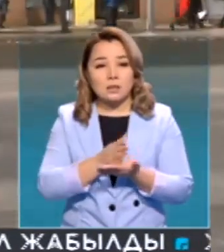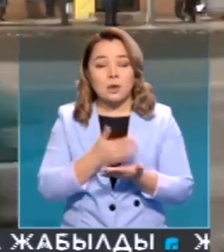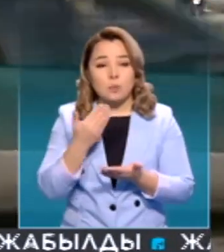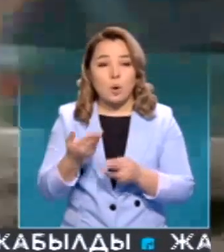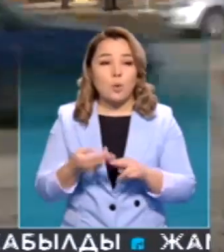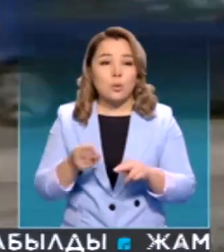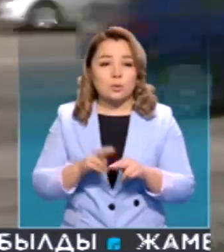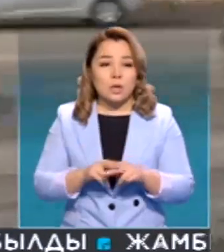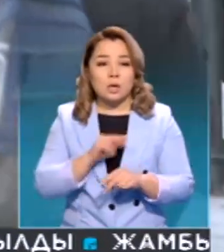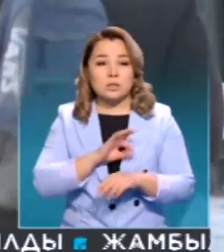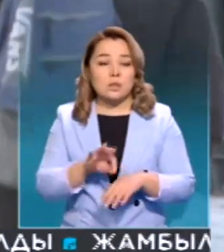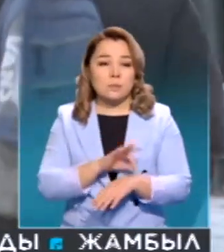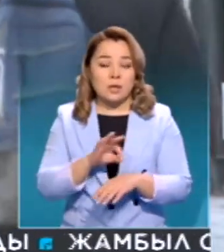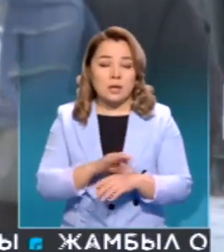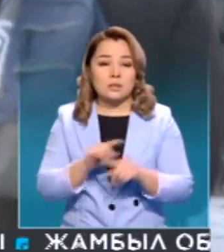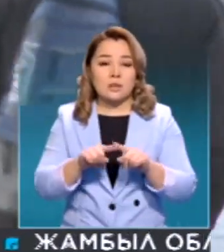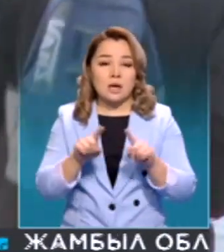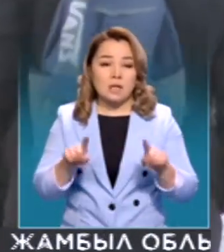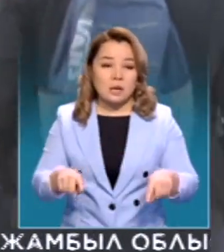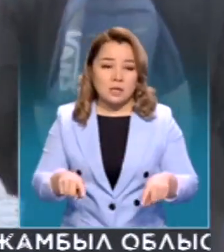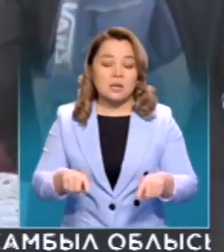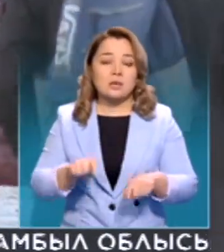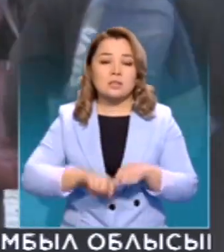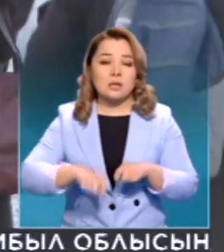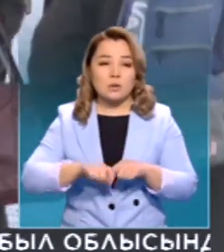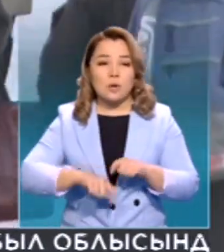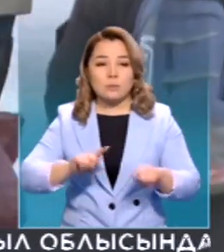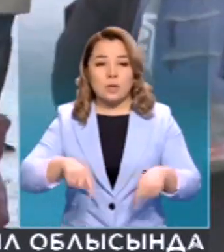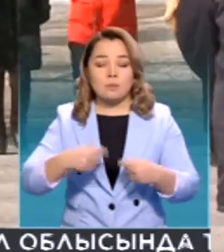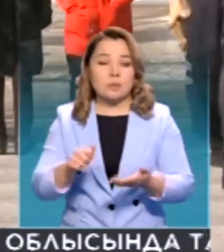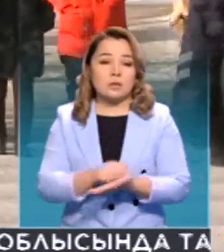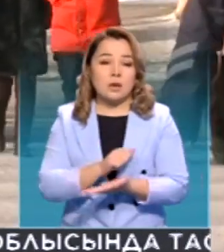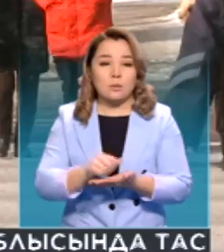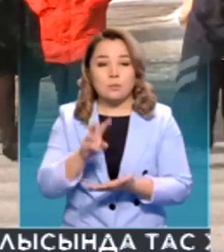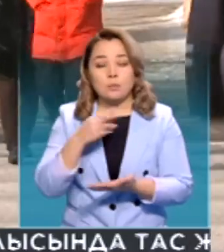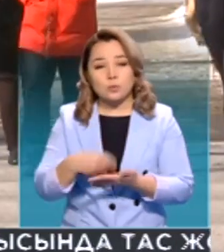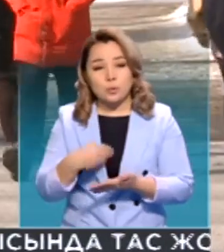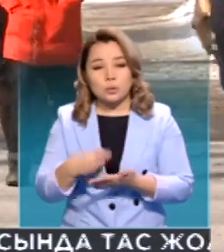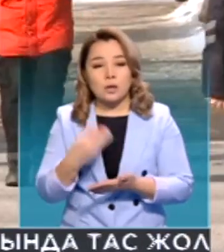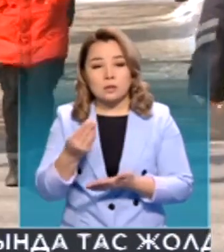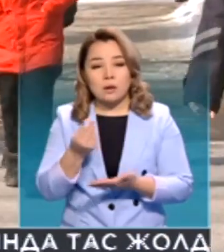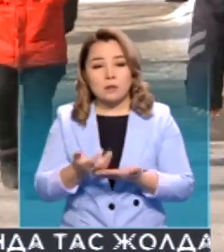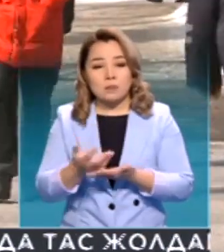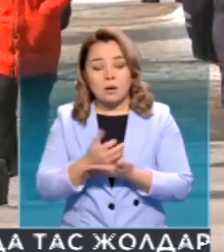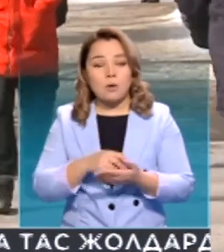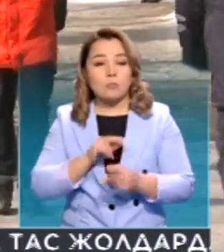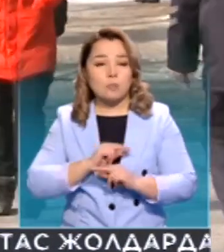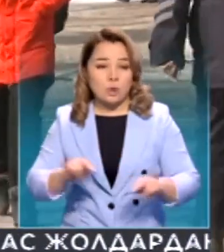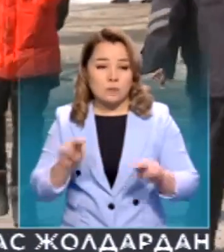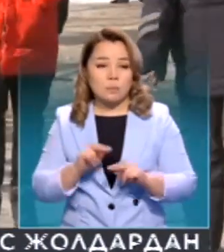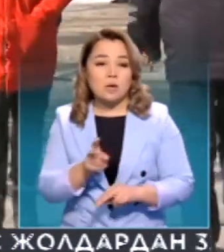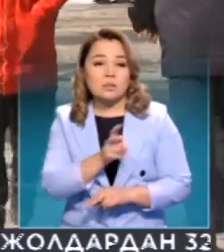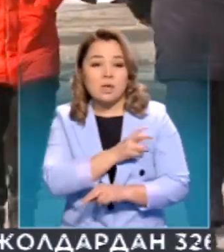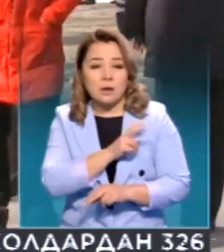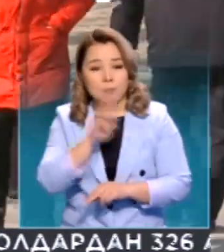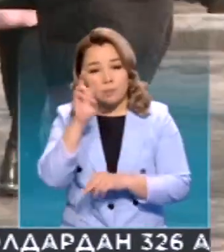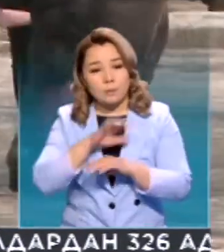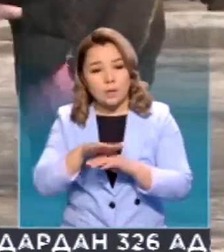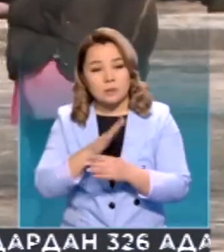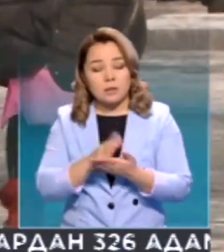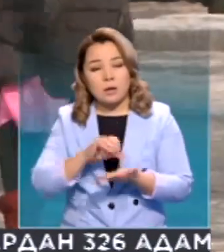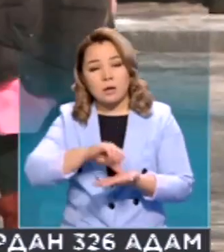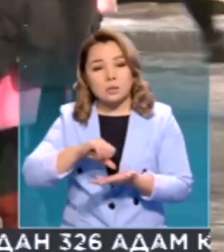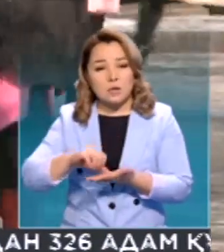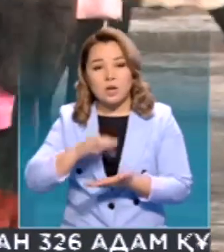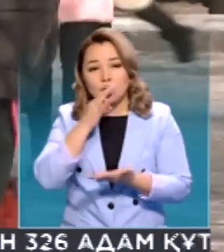мен олардың жұбайлары декларация тапсырады. Яғни бюджеттен жалақы алатын мұғалім, дәрігерлерден бастап мемлекеттік үлесі бар акционерлік